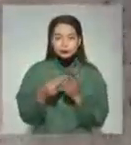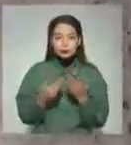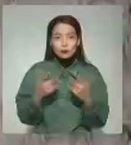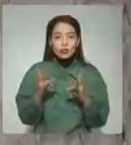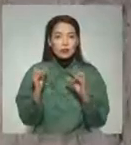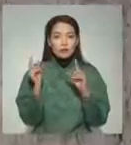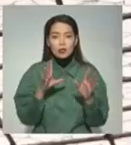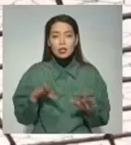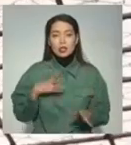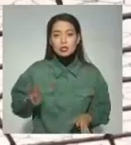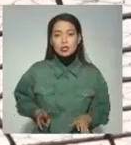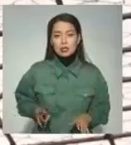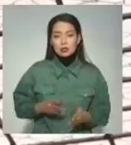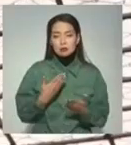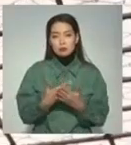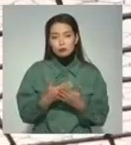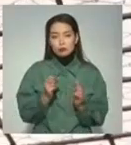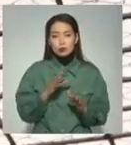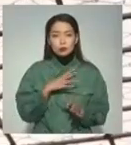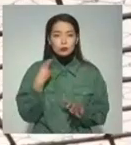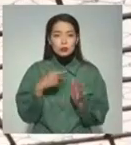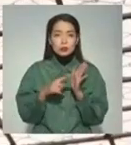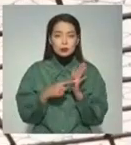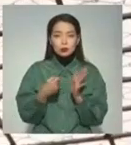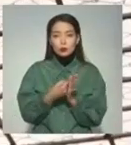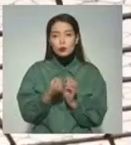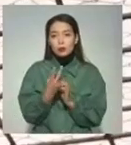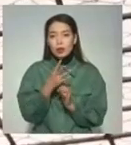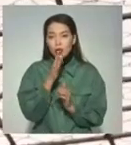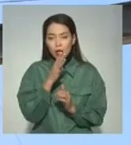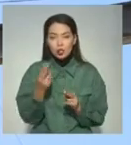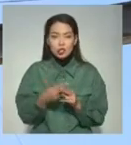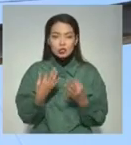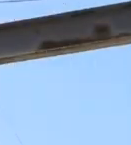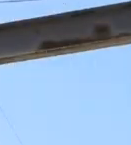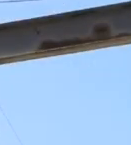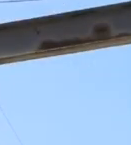Экс-директору филиала грозит от 7 до 12 лет лишения свободы с конфискацией имущества.